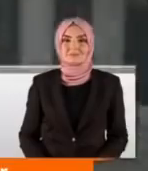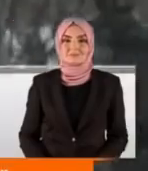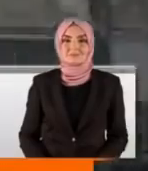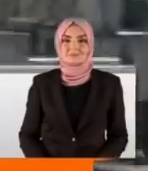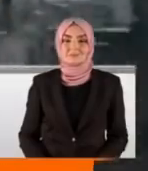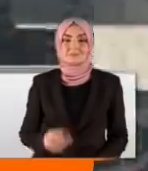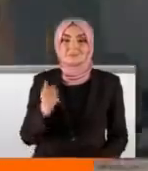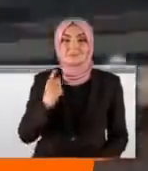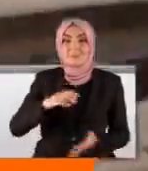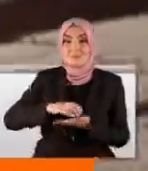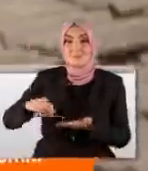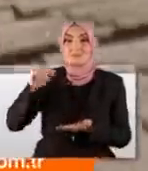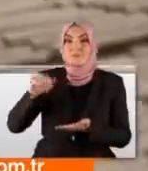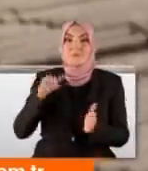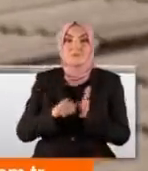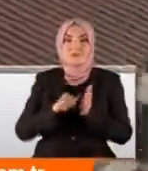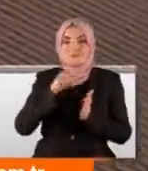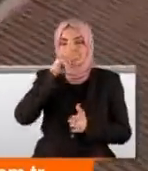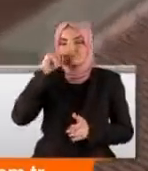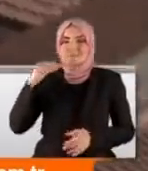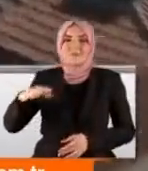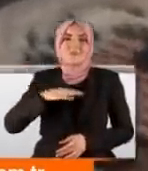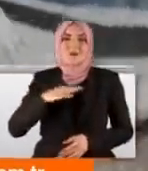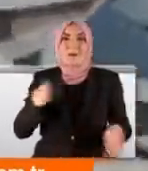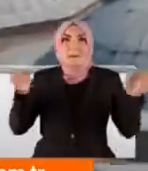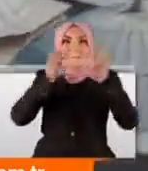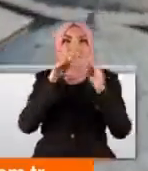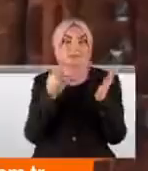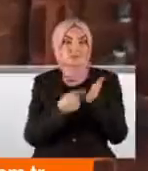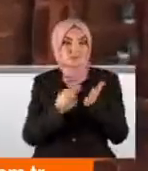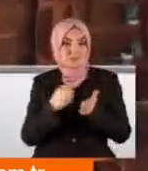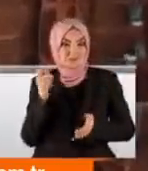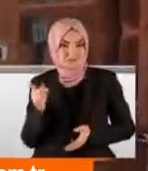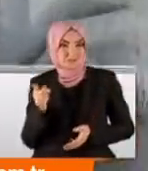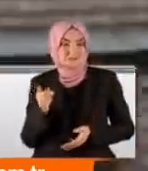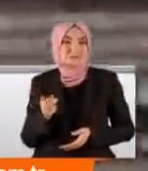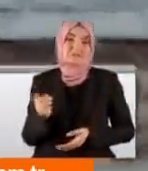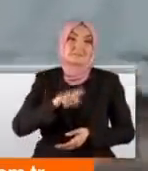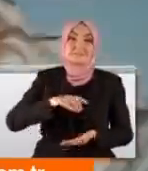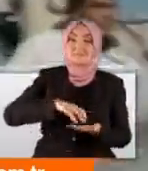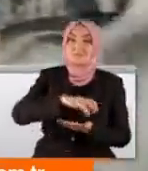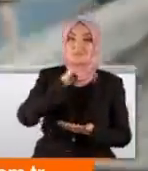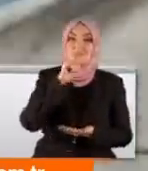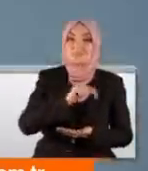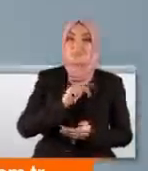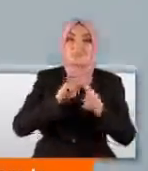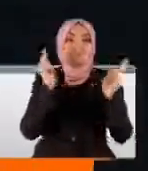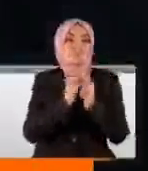Bir tarafta tarih kokan Kapalı Çarşı, diğer tarafta dünyaca ünlü sporcuların nefes kesen